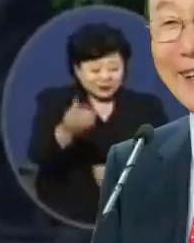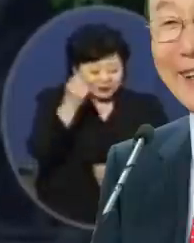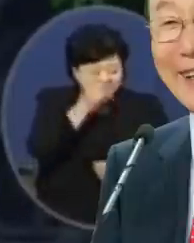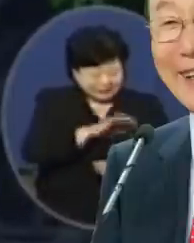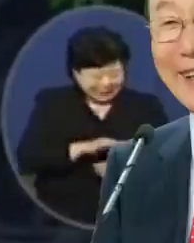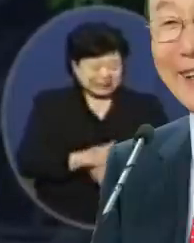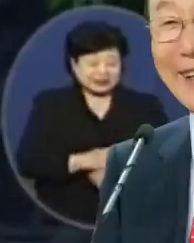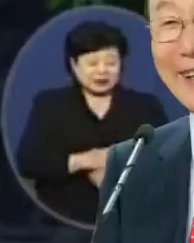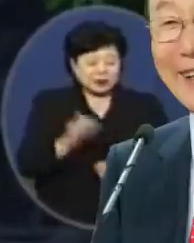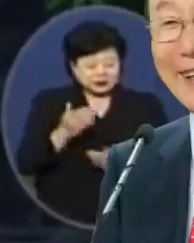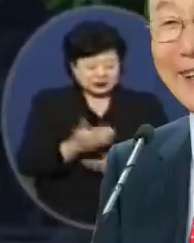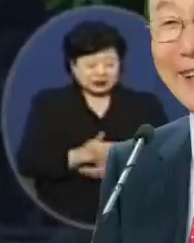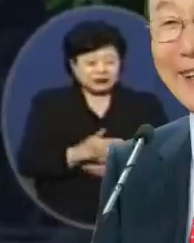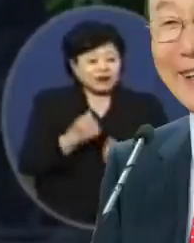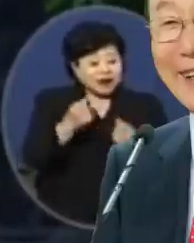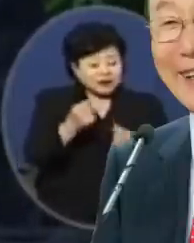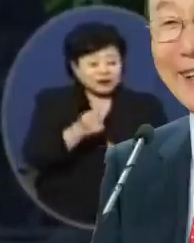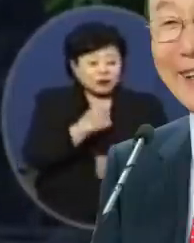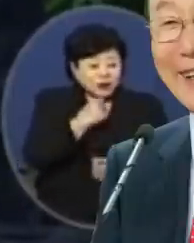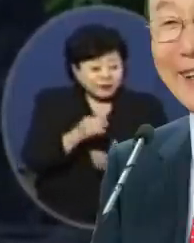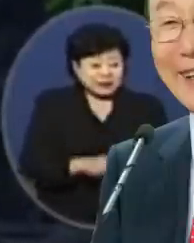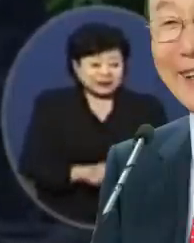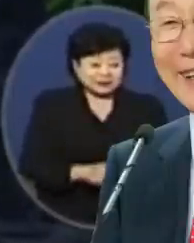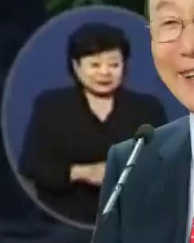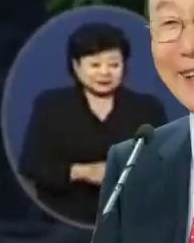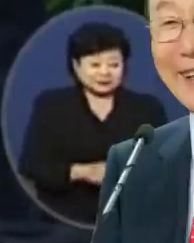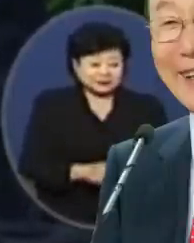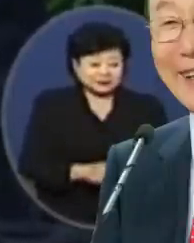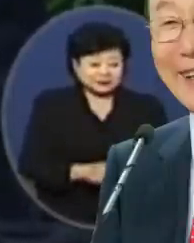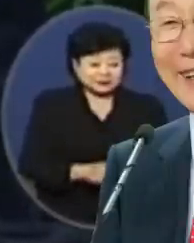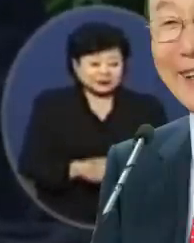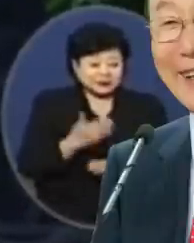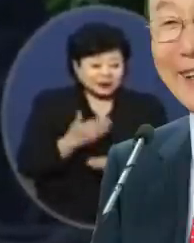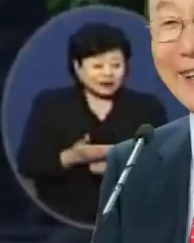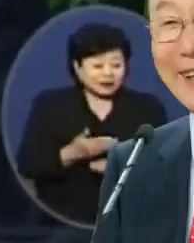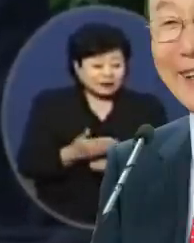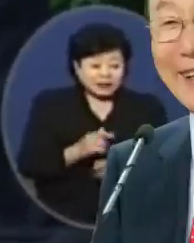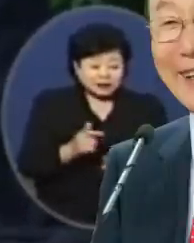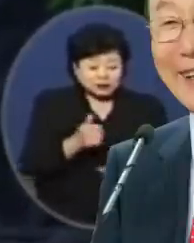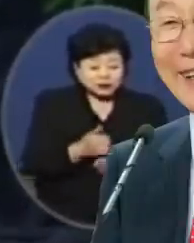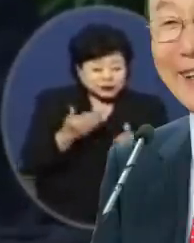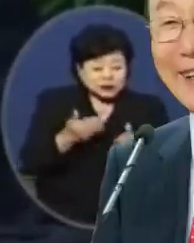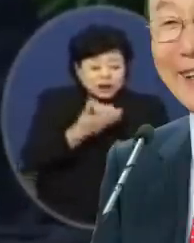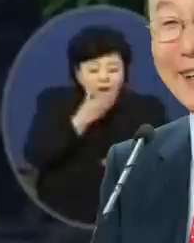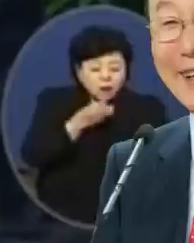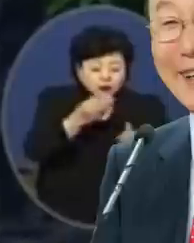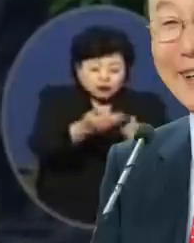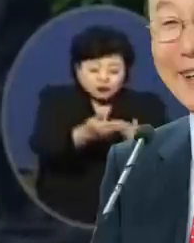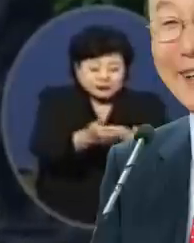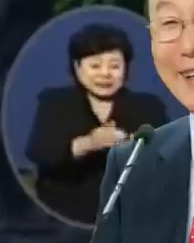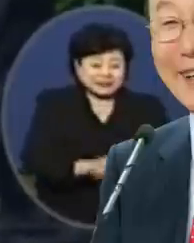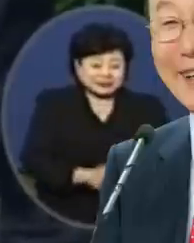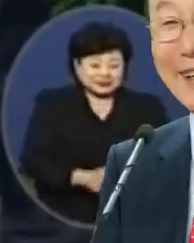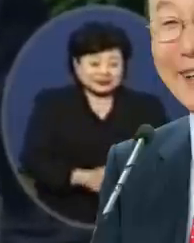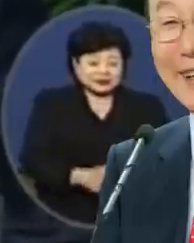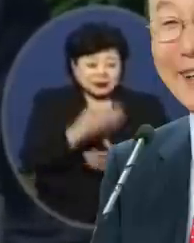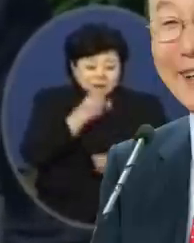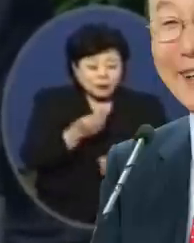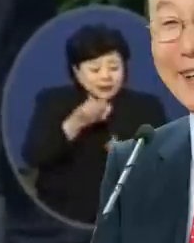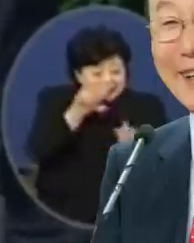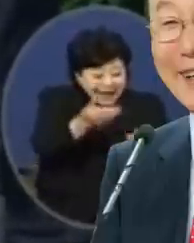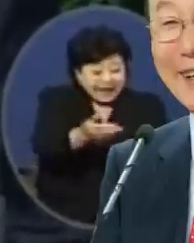잘 때 같이 범사에 잘 때문에 강건하기를 원하시는데 다른 것을 하는 것이 아니라 주님께서 복을 한번 주셔요. 복